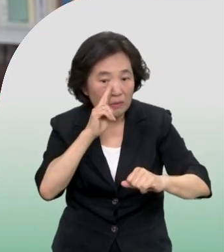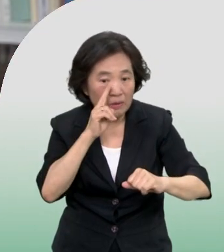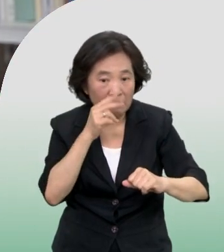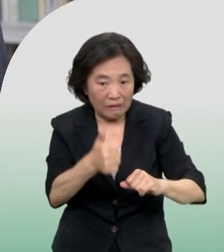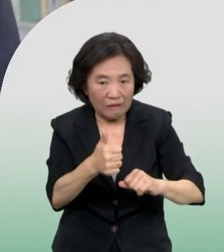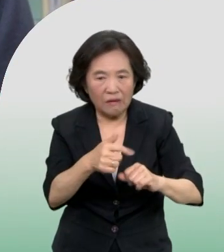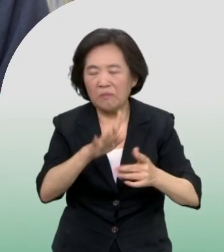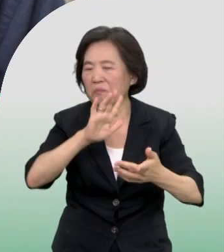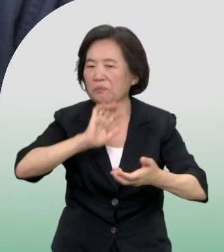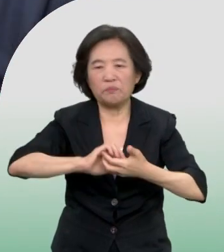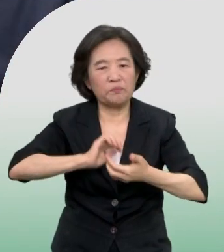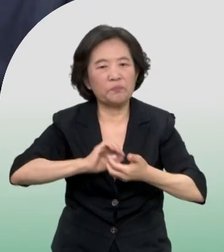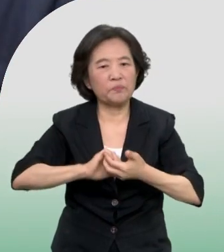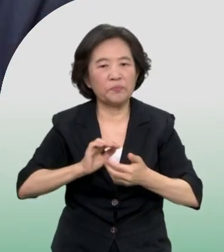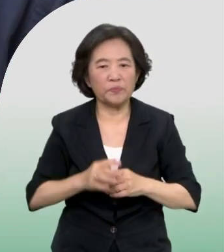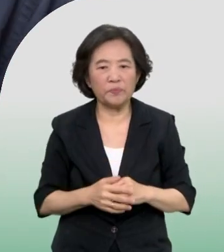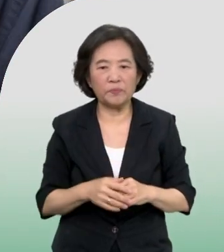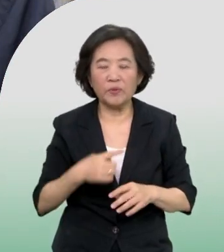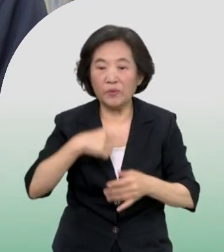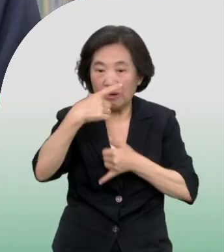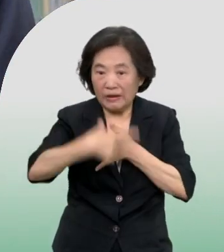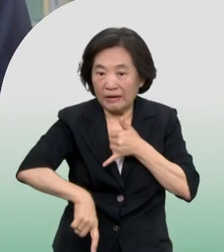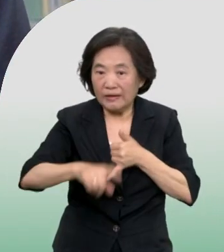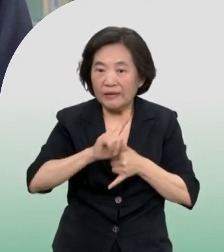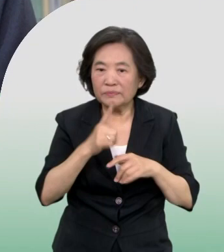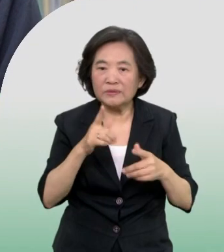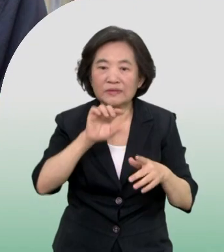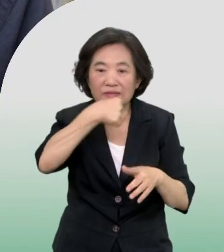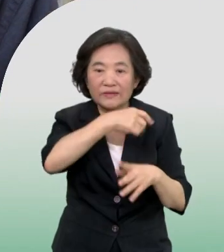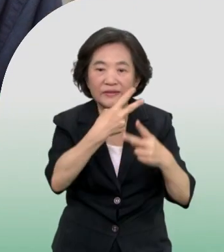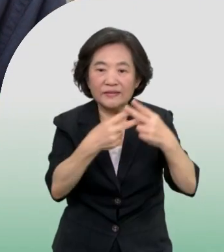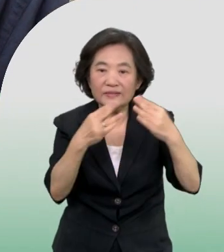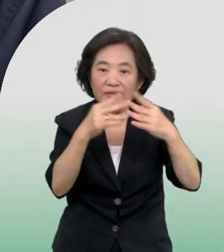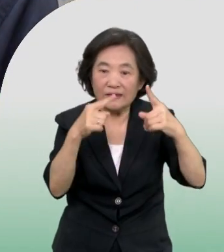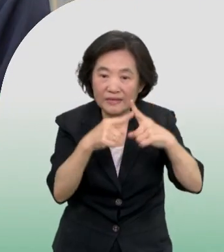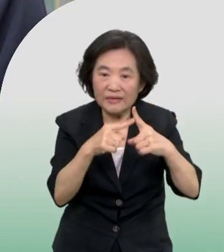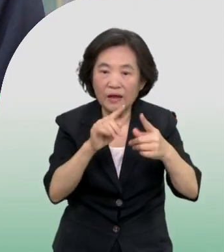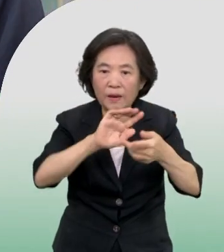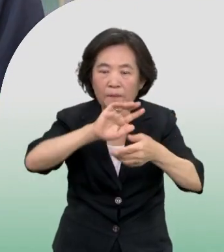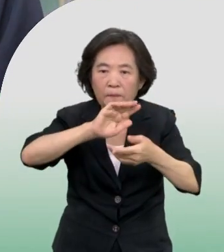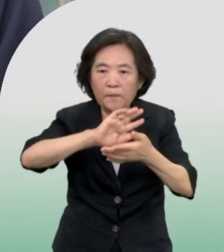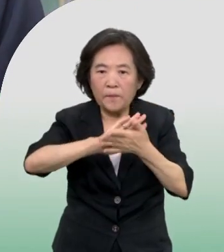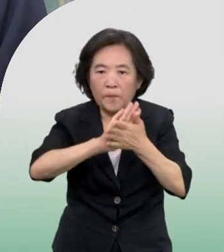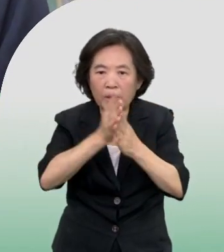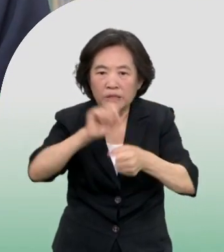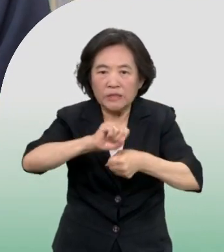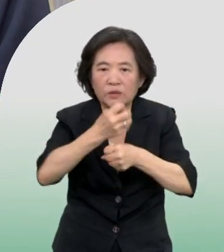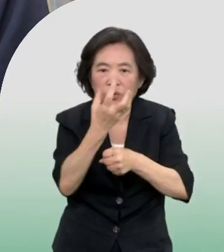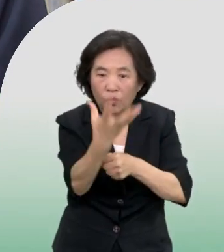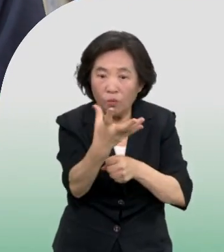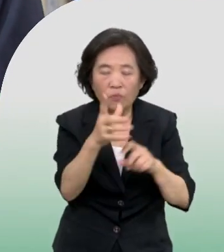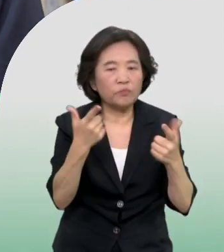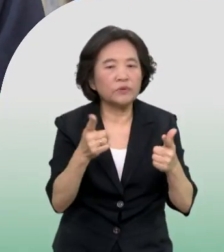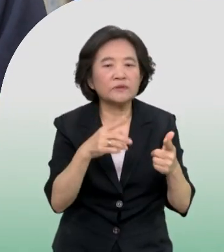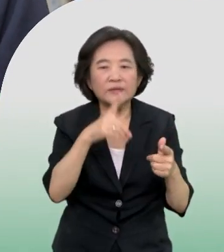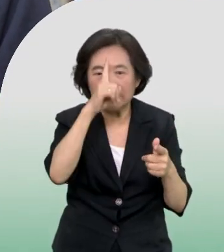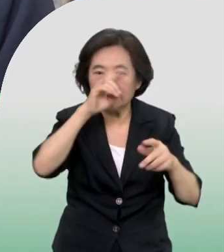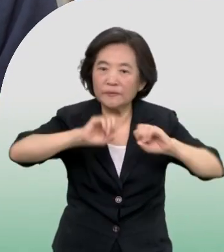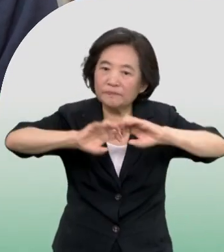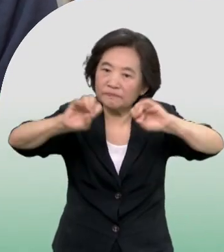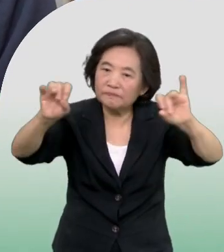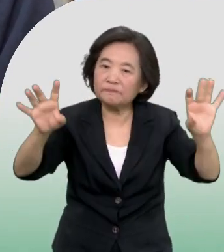战。 我个人觉得，我们并不是要把台湾的客家人变多，而是让大家知道